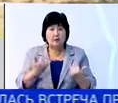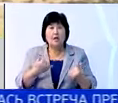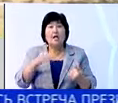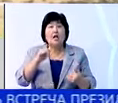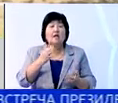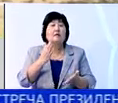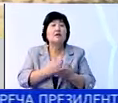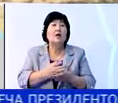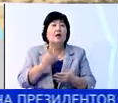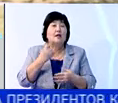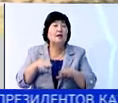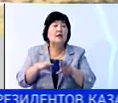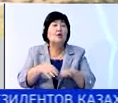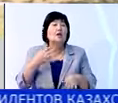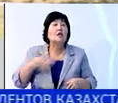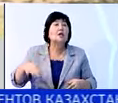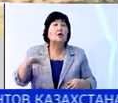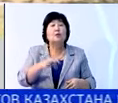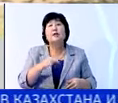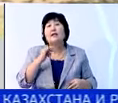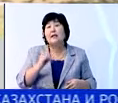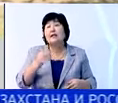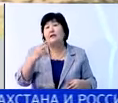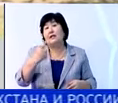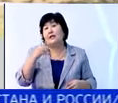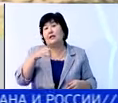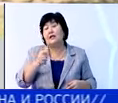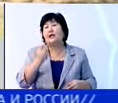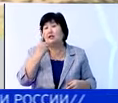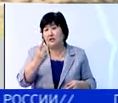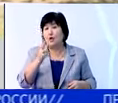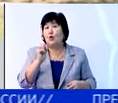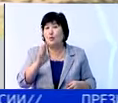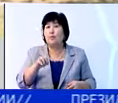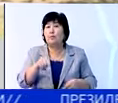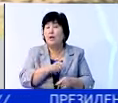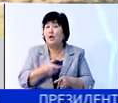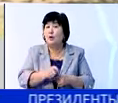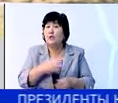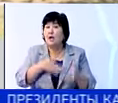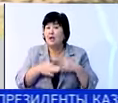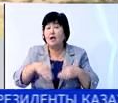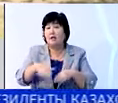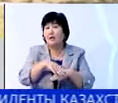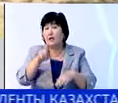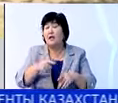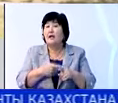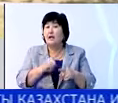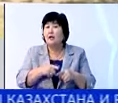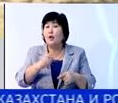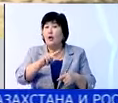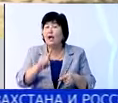тариф составляет единый по Кызылординской области и 21 тенге за кубический метр. Ну, это очень радует население. К этому